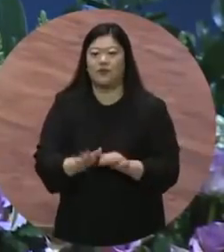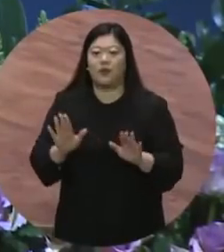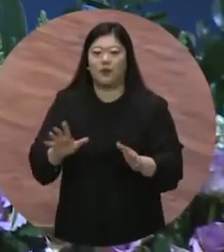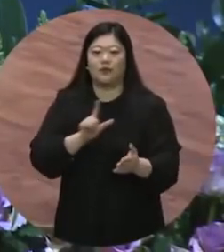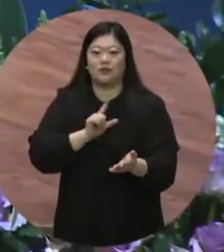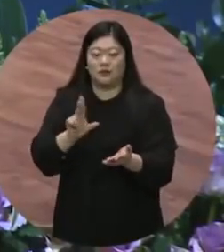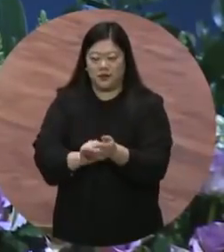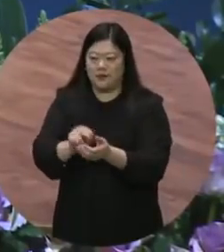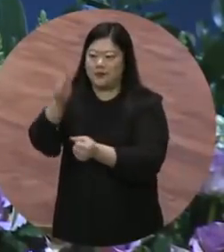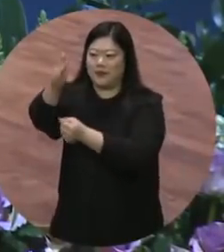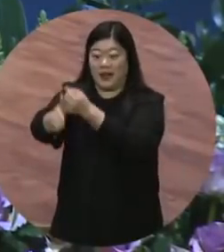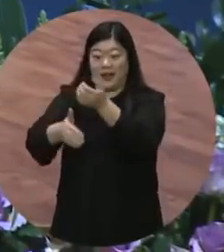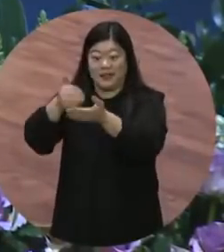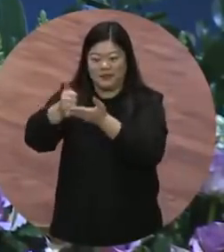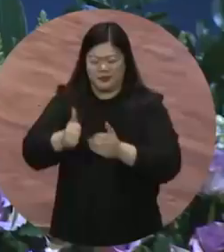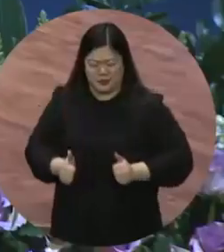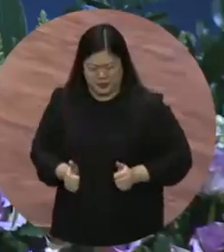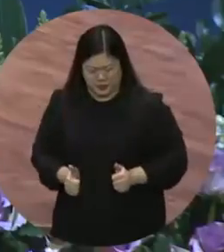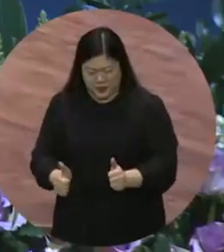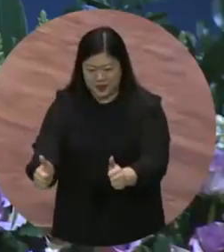증거하겠습니다.